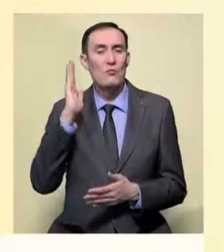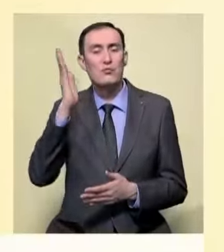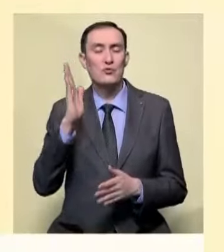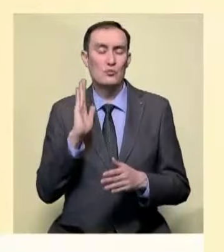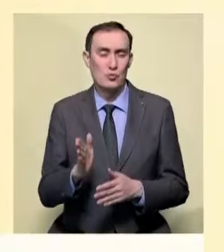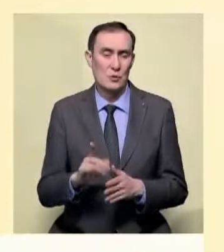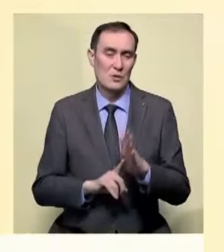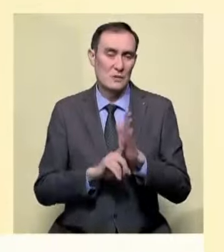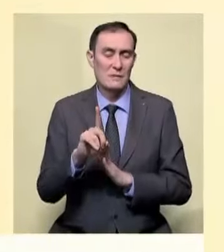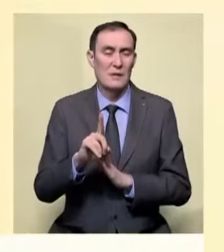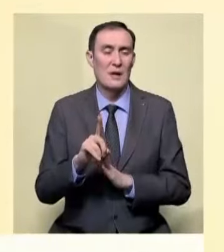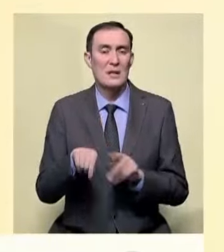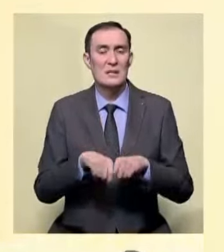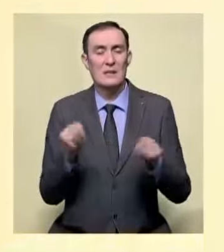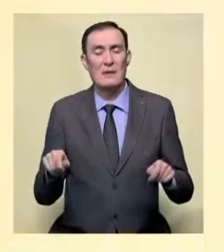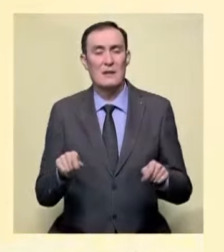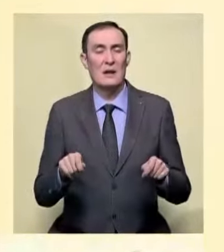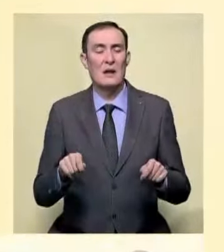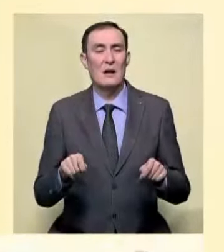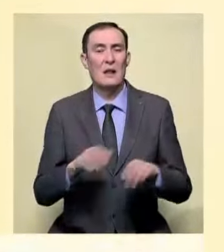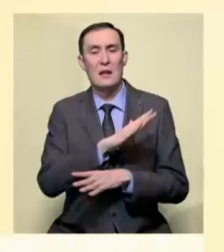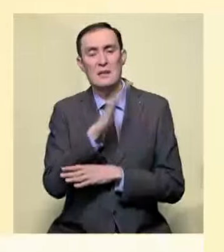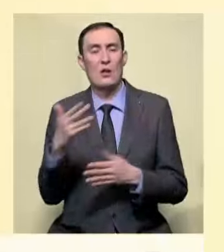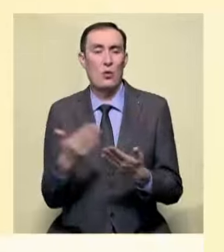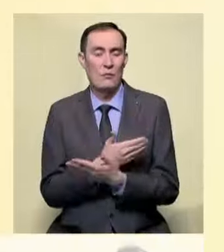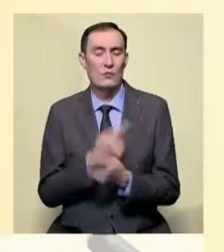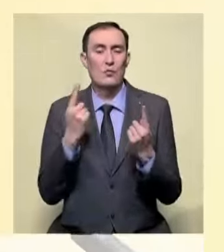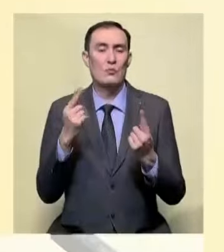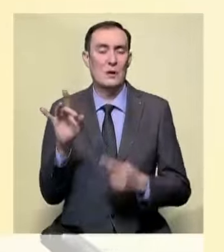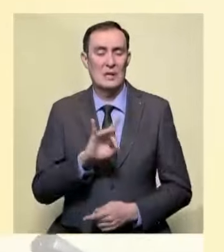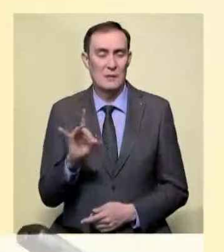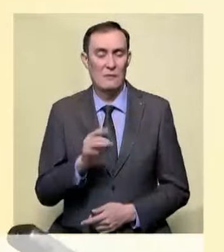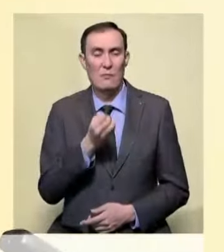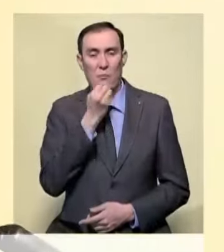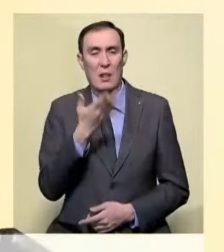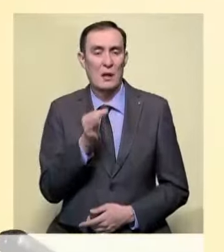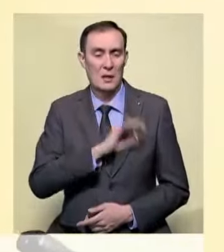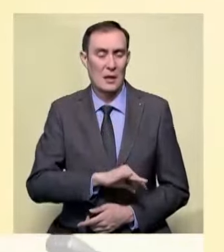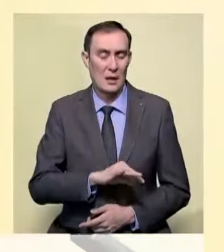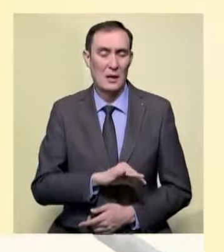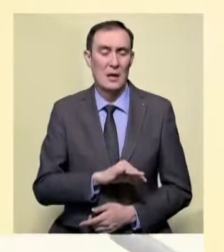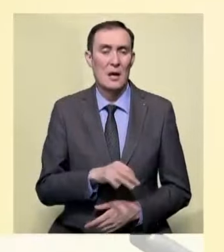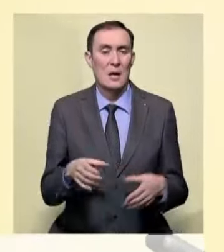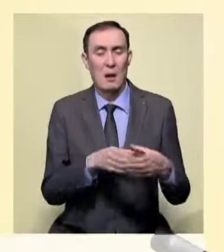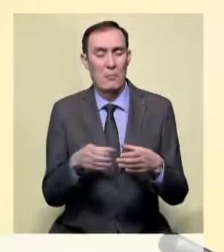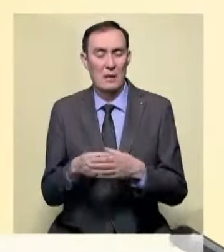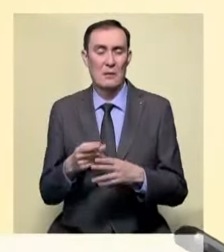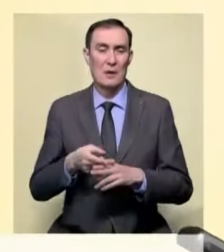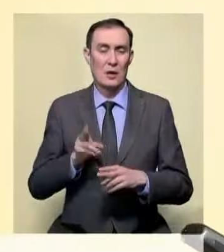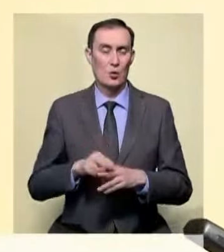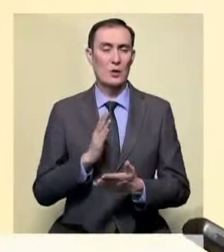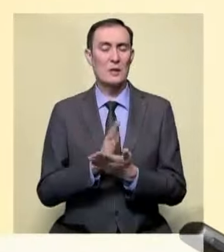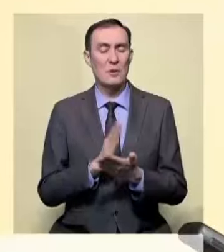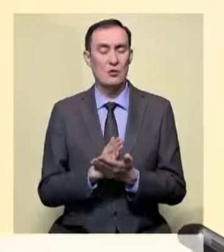начнем создавать искусственные леса и, может быть, в больших масштабах благодаря компаниям, которые